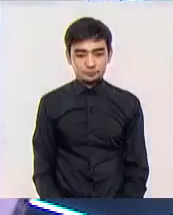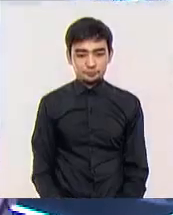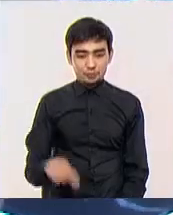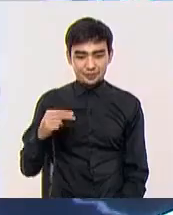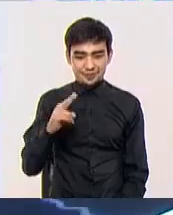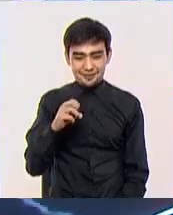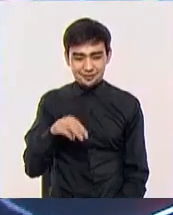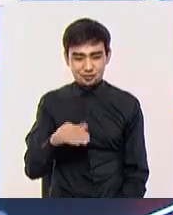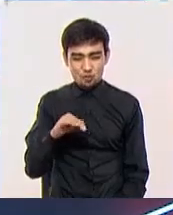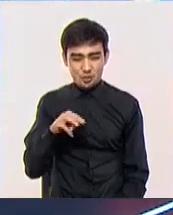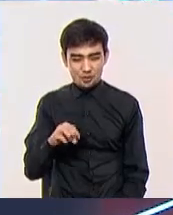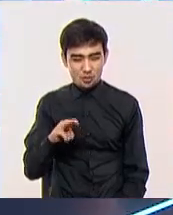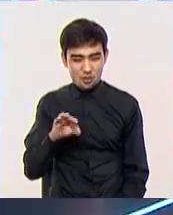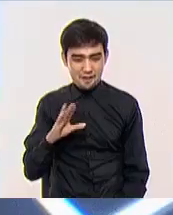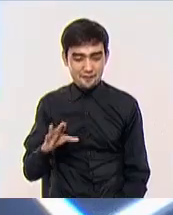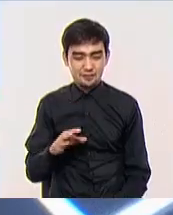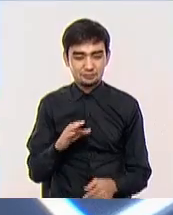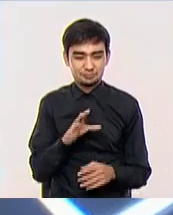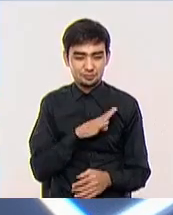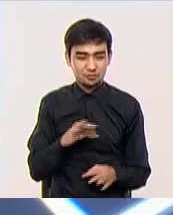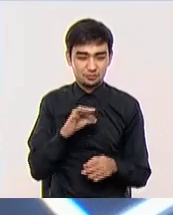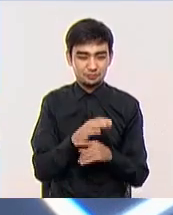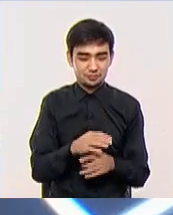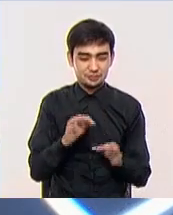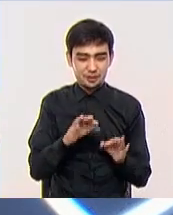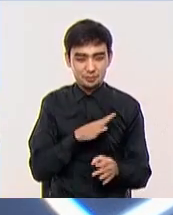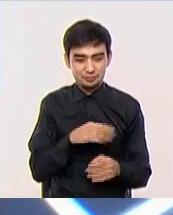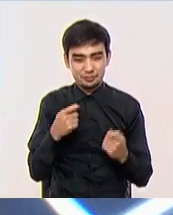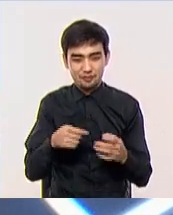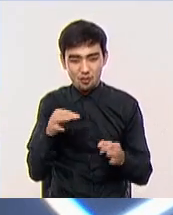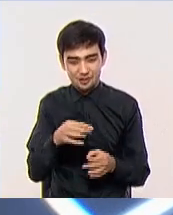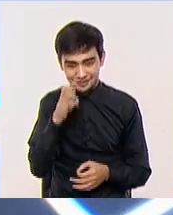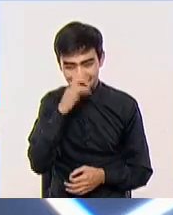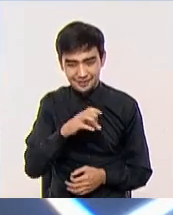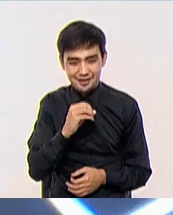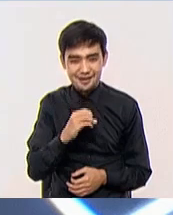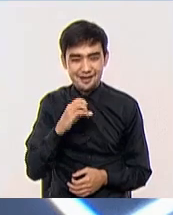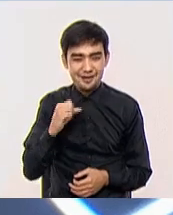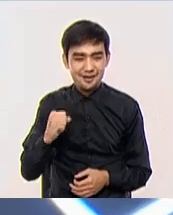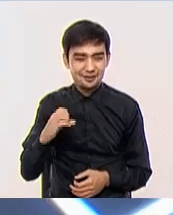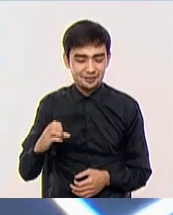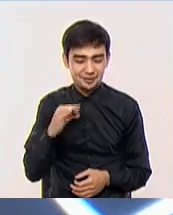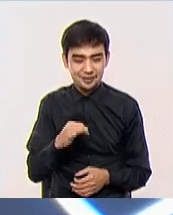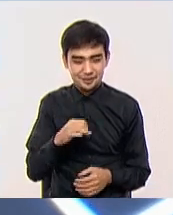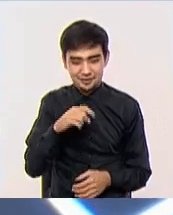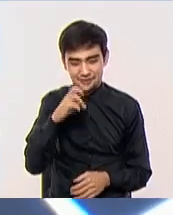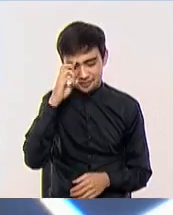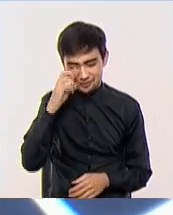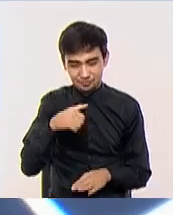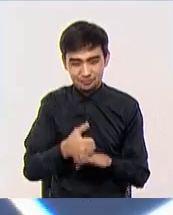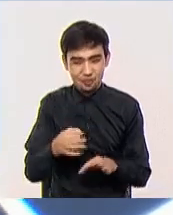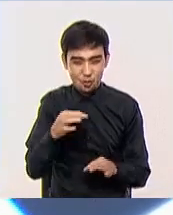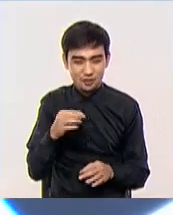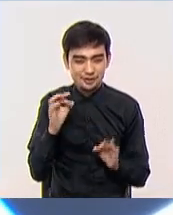Президент Касым Жомарт Токаев предупредил о рисках дефицита продовольствия в странах ЕС. Об этом глава государства рассказал коллегам